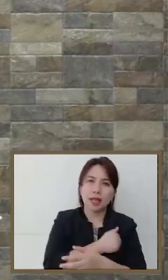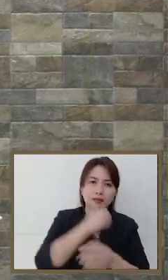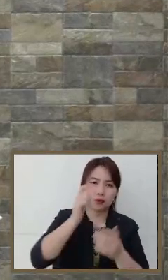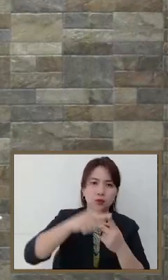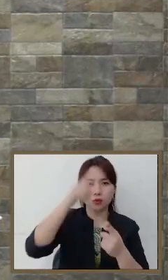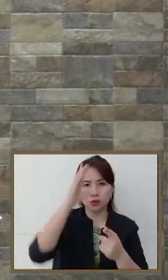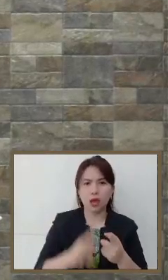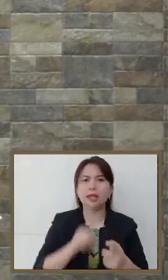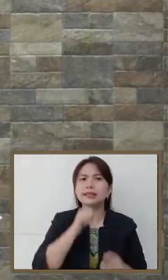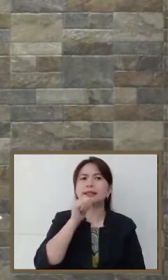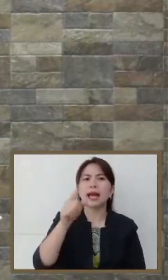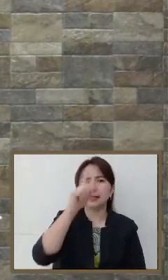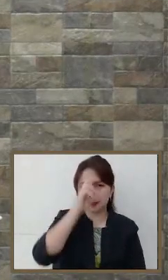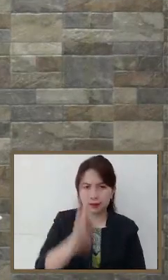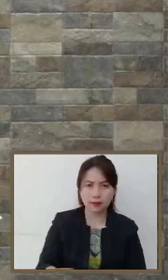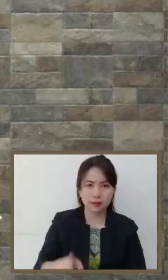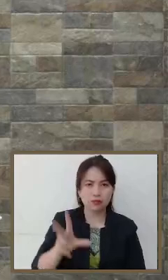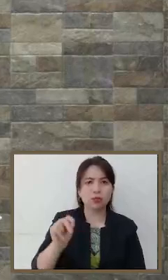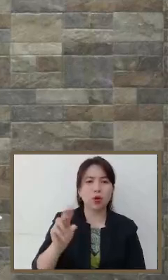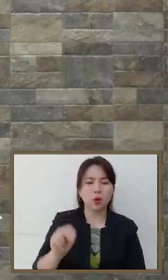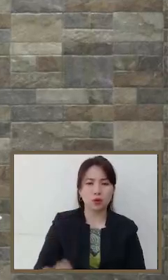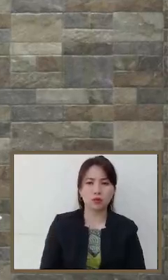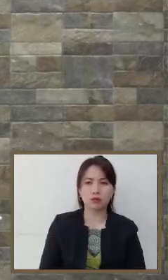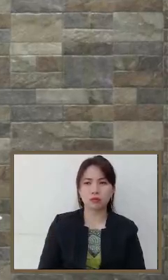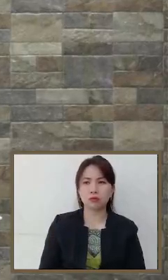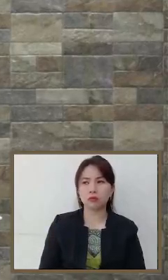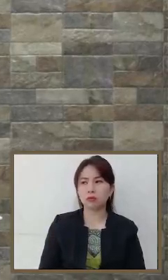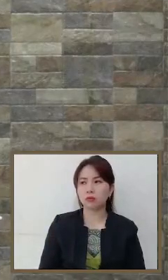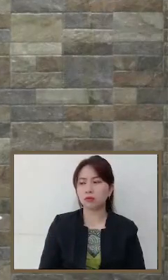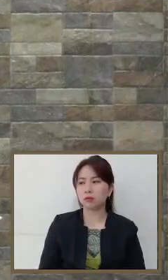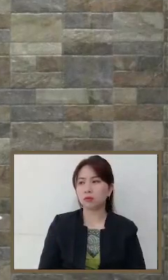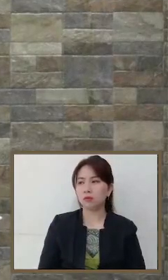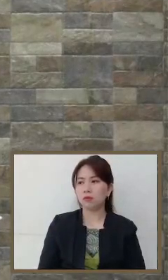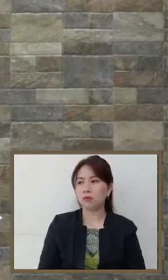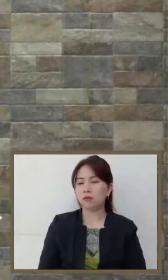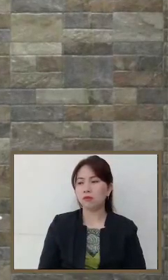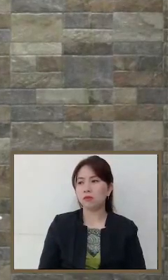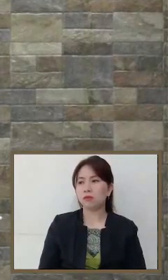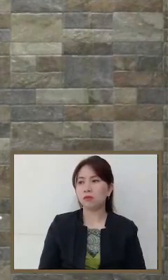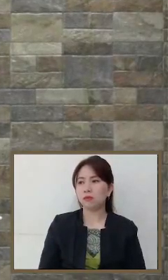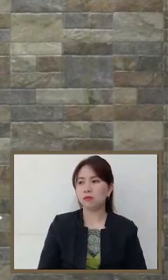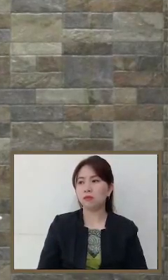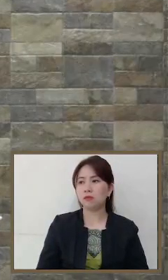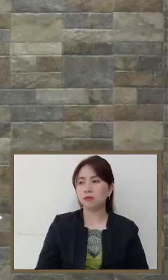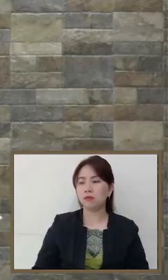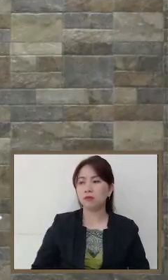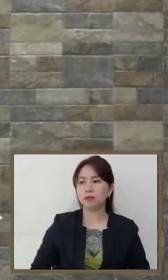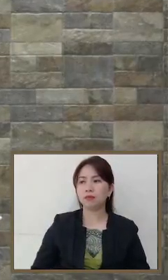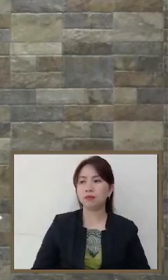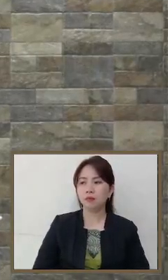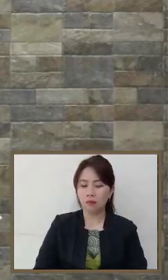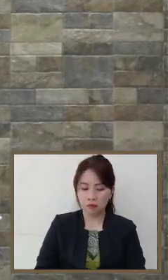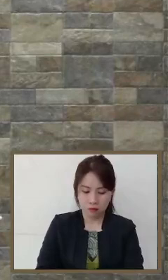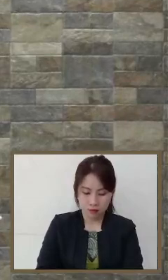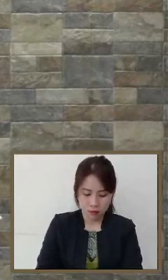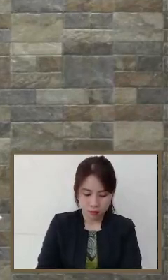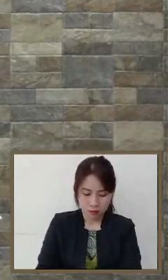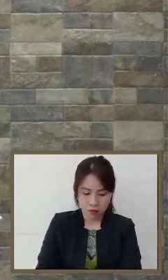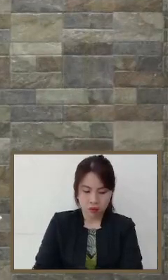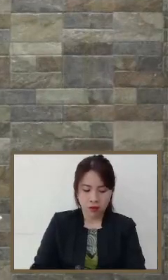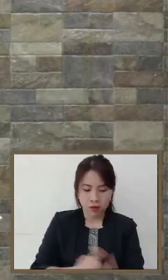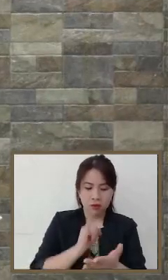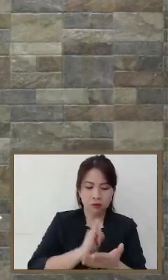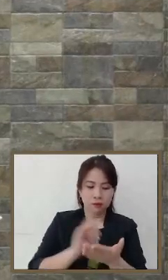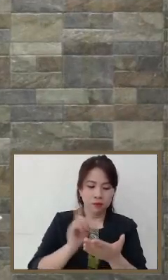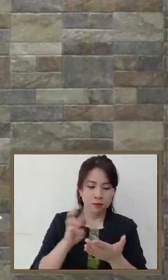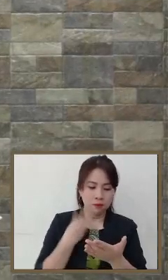Amen Hwag yung buo yung buo natin pagkatiwalaan natin sa Diyos hindi madali hindi tayo sanay sa ganyan pero mga kapatid yan ang kailangang